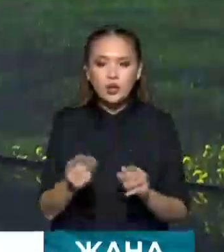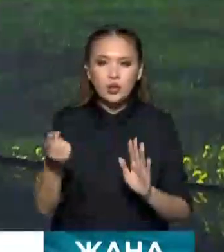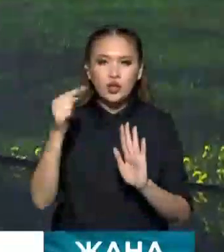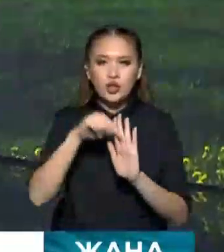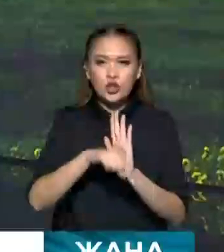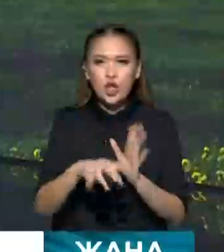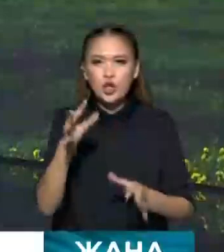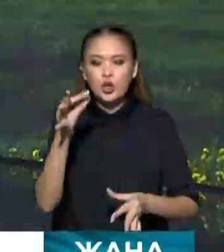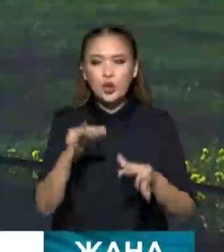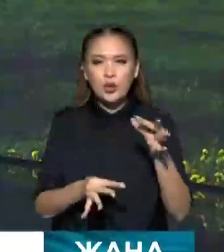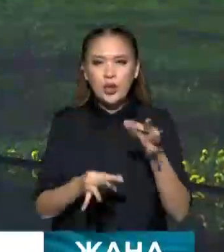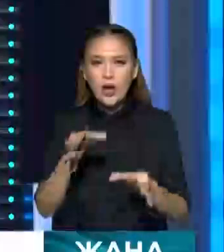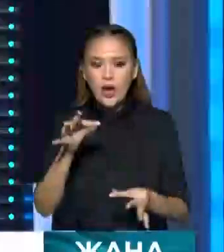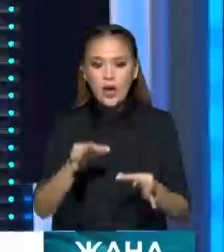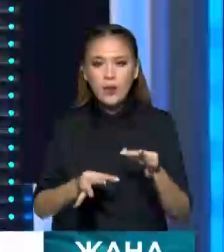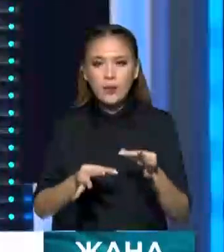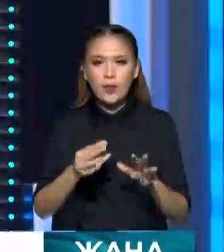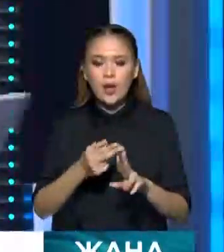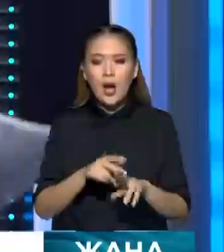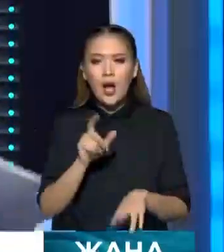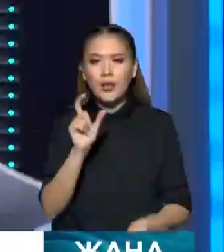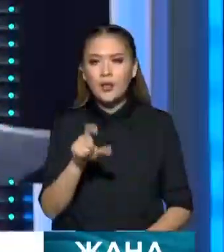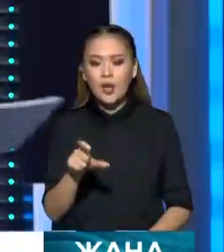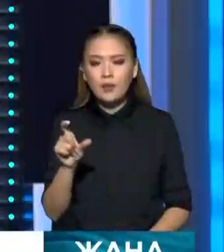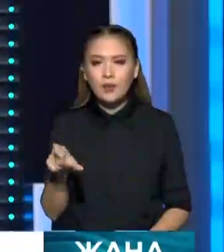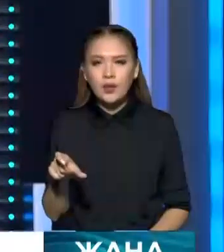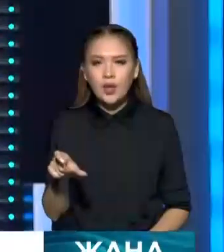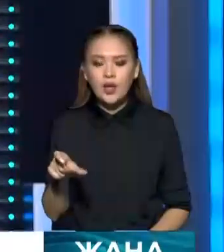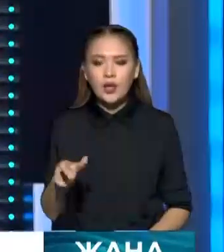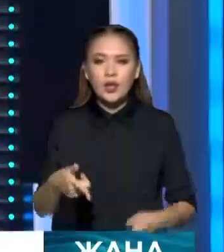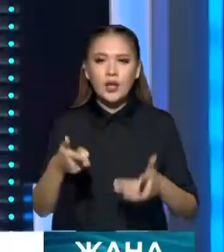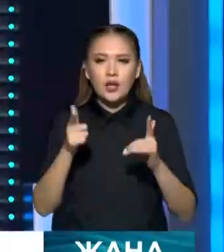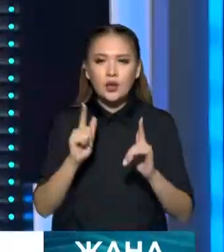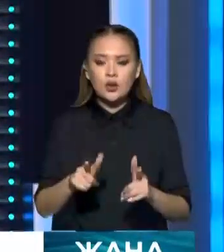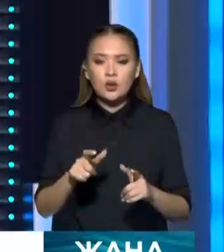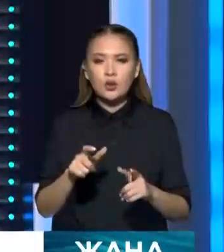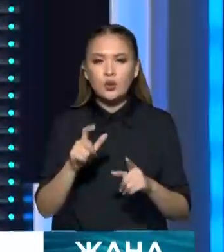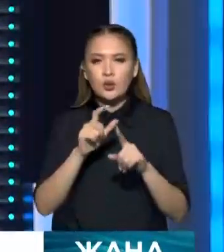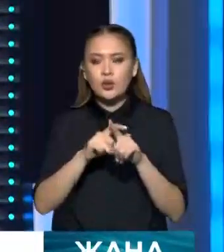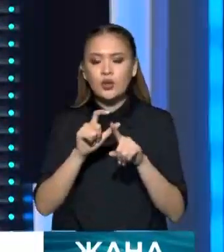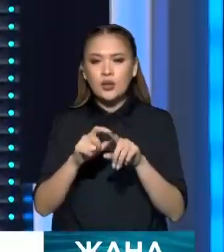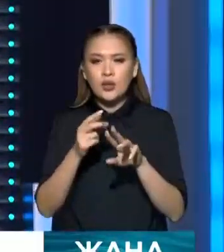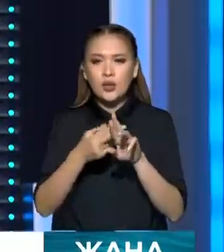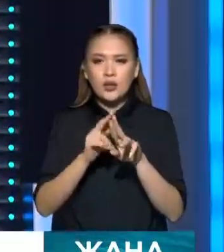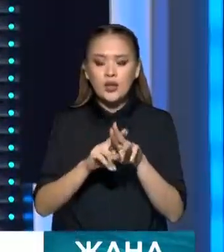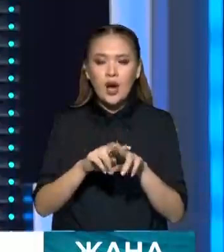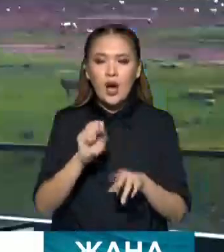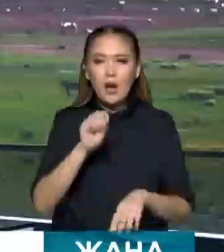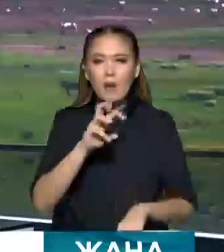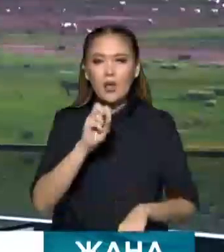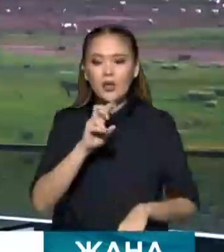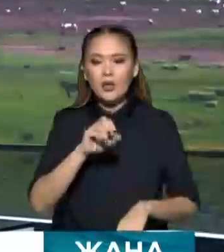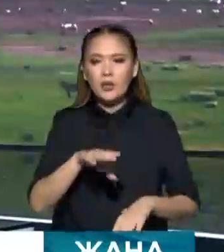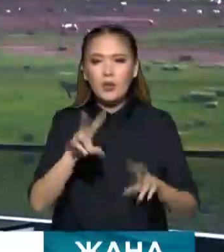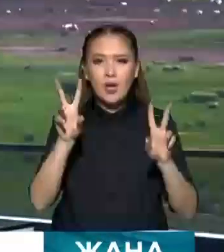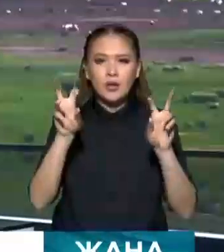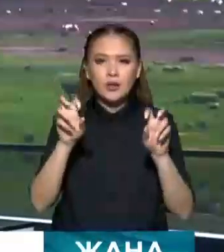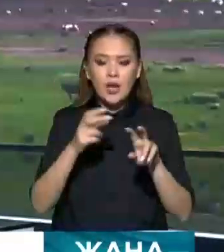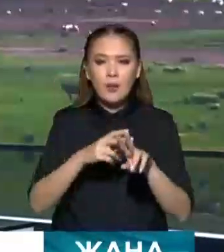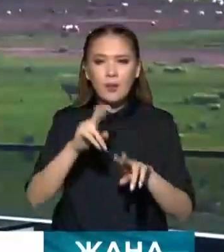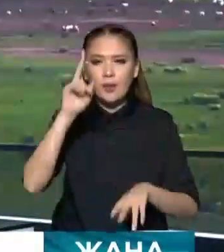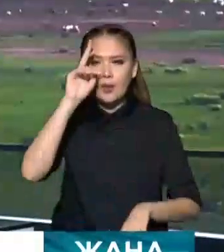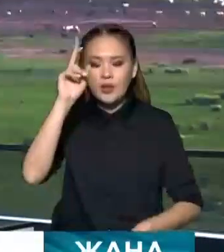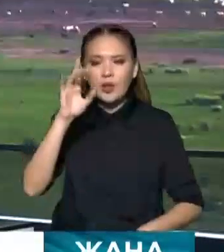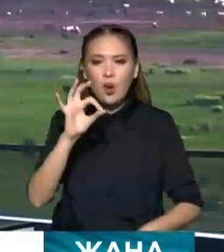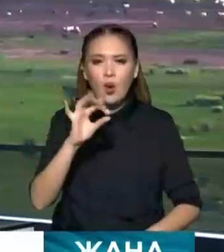беру арқылы және кейбір азаматтармен келіссөз жүргізу арқылы қазір жүріп жатыр. Яғни Аманат партиясы мемлекеттік